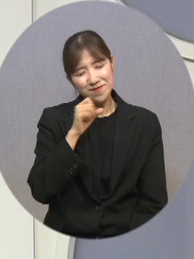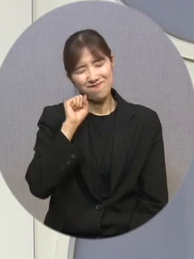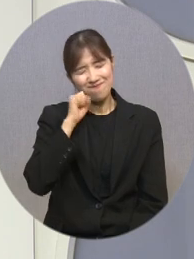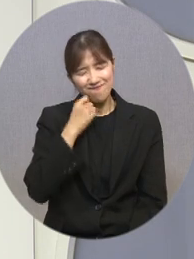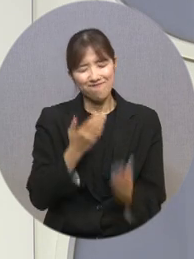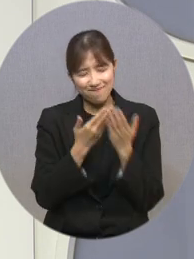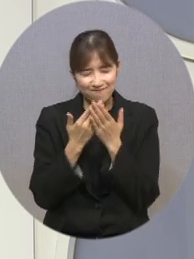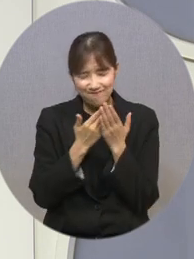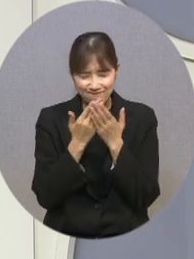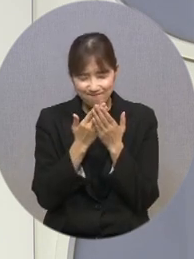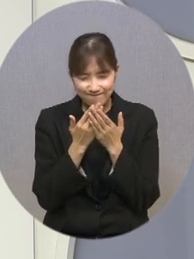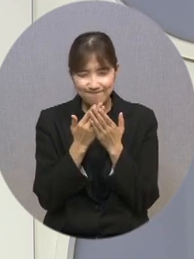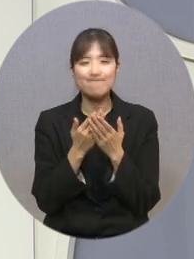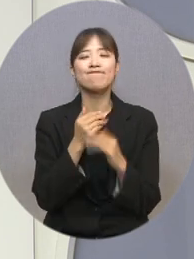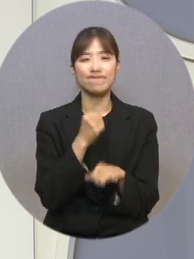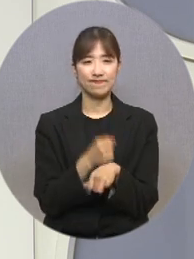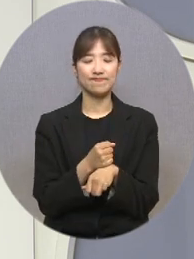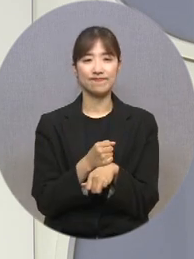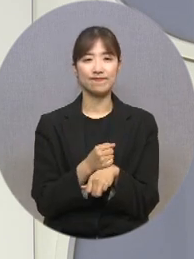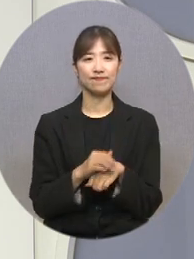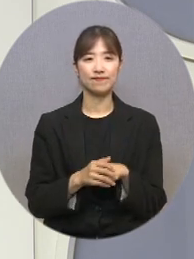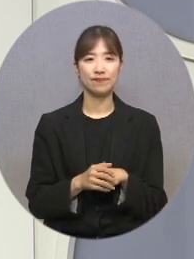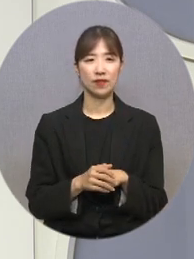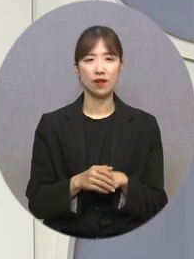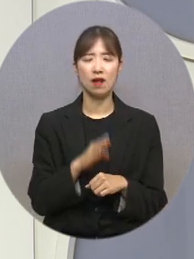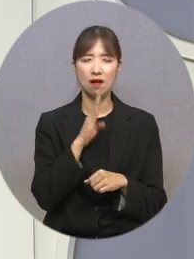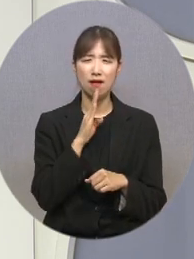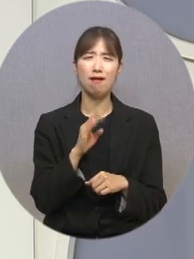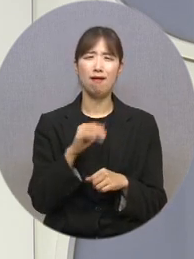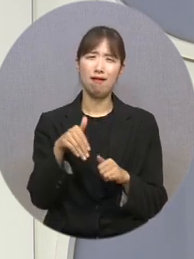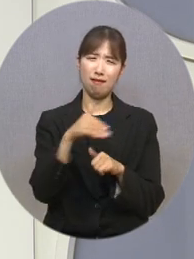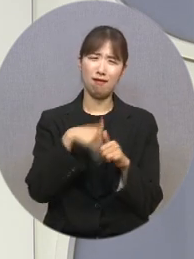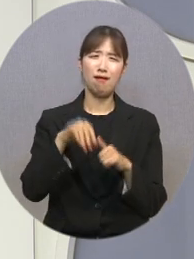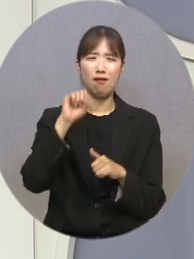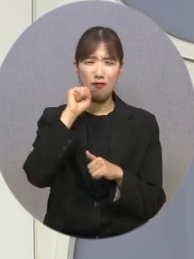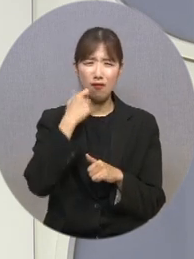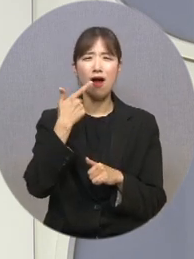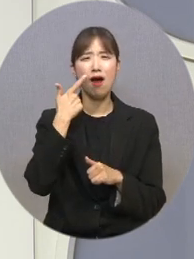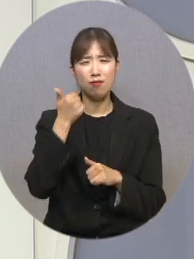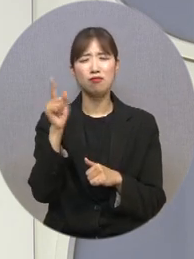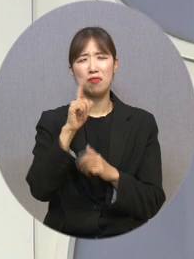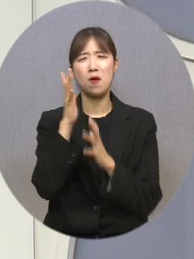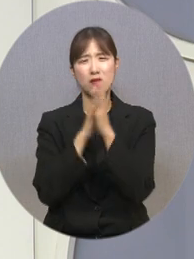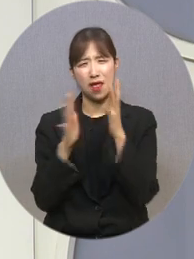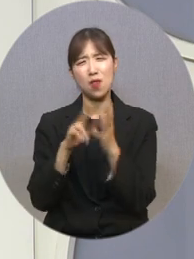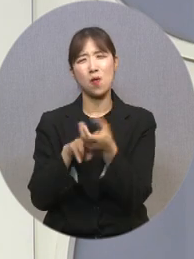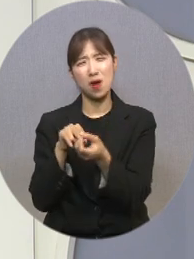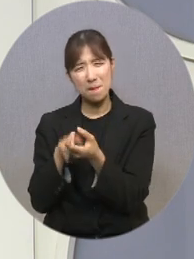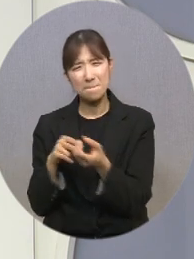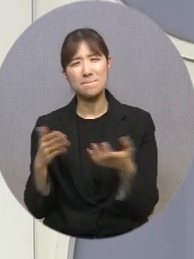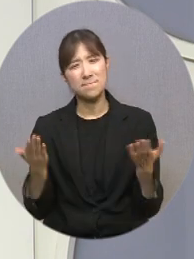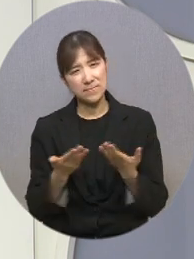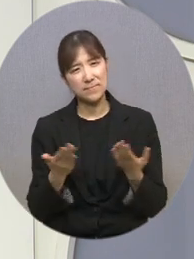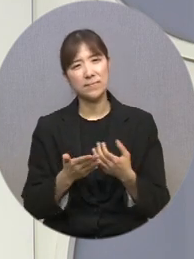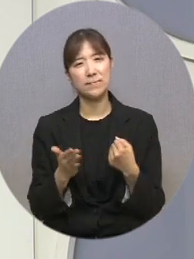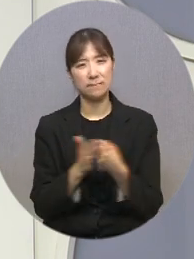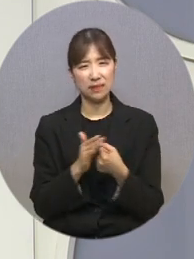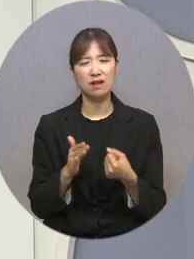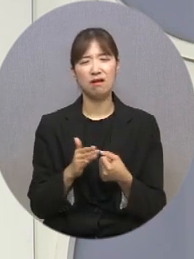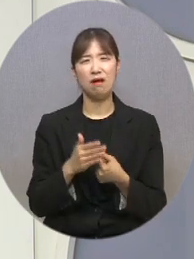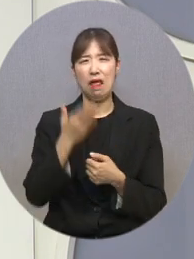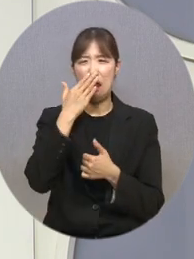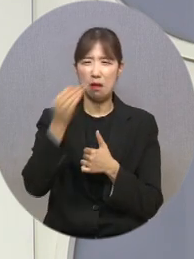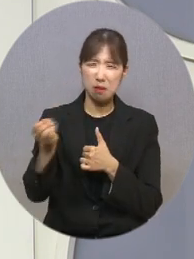해서 시험이 됐는데 그러니까 워낙 그 어렵게 뭐 아버지께서 야채 행상도 하시고 뭐 그러다 보니까는 굉장히 좀 무시도